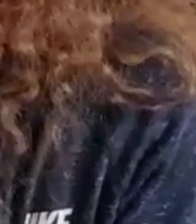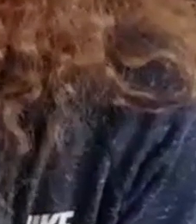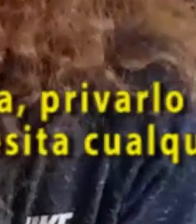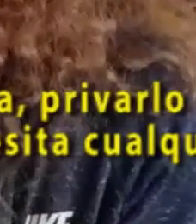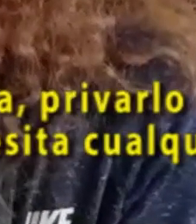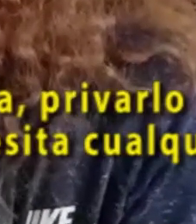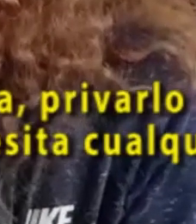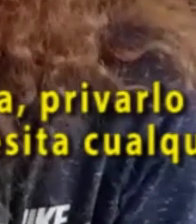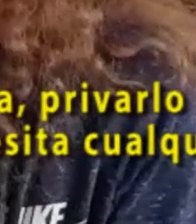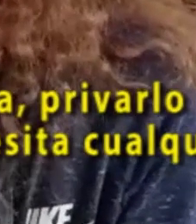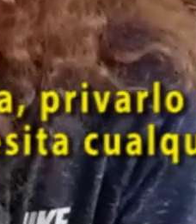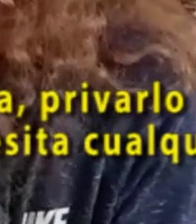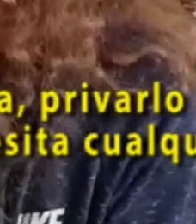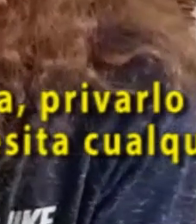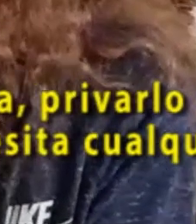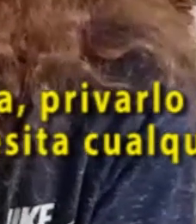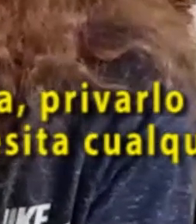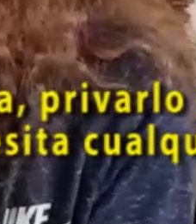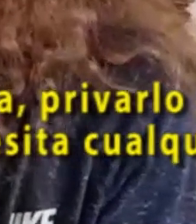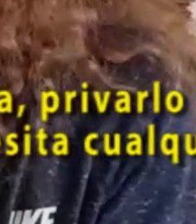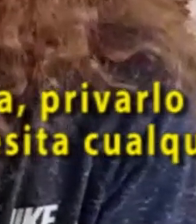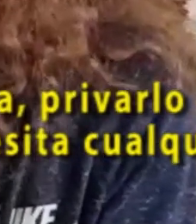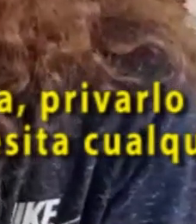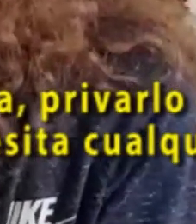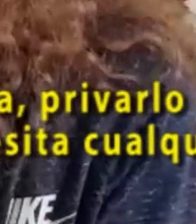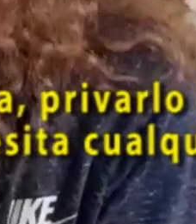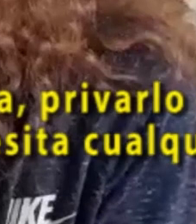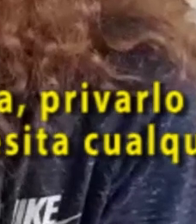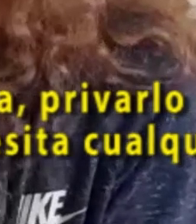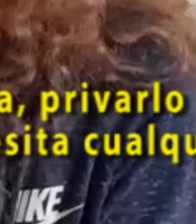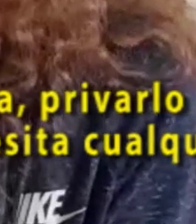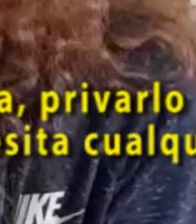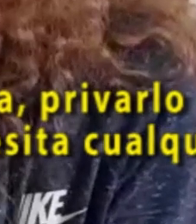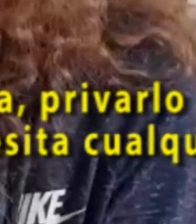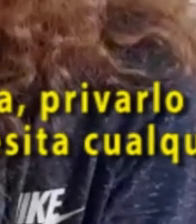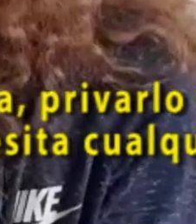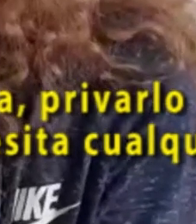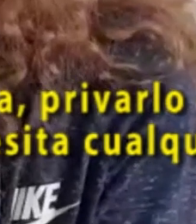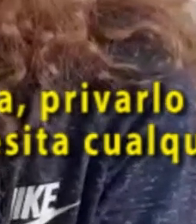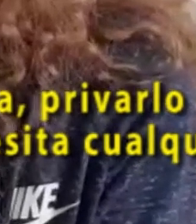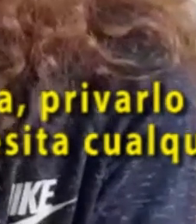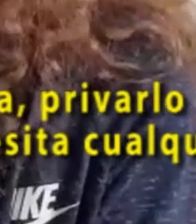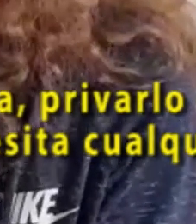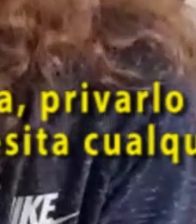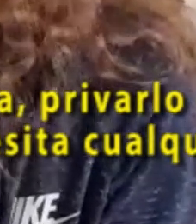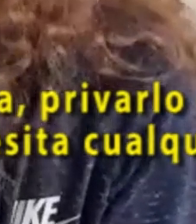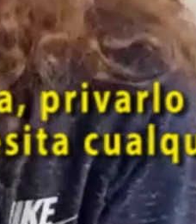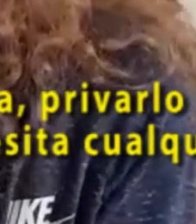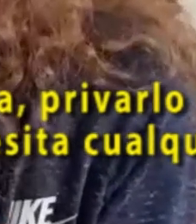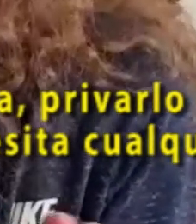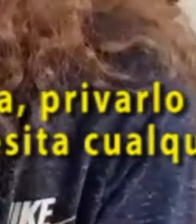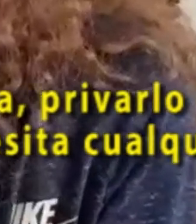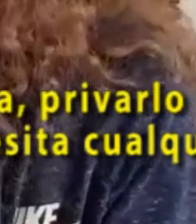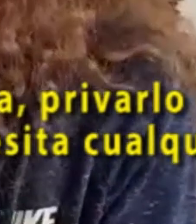بخلوه ينام، إنه وجوده بسجن أو فقدانه حريته، انه الطفل بحاجة يلعب، بحاجة انه يطلع، مع